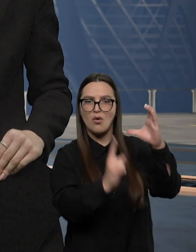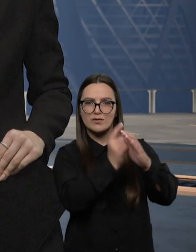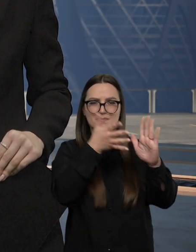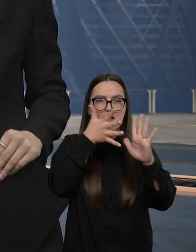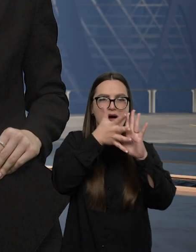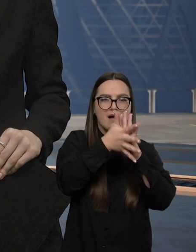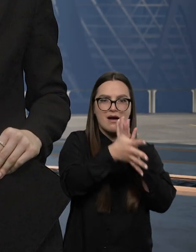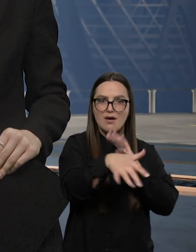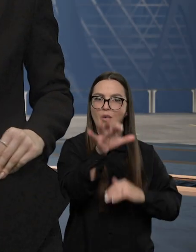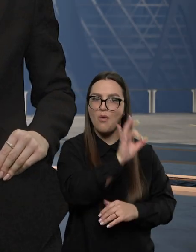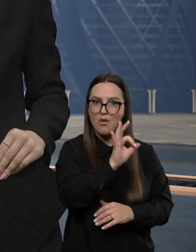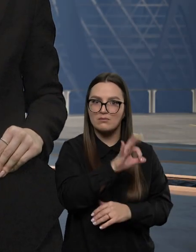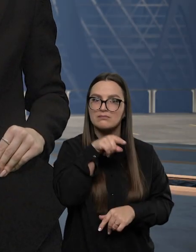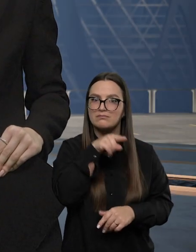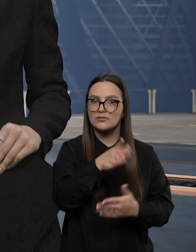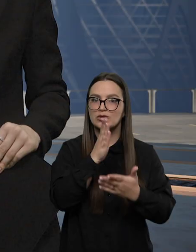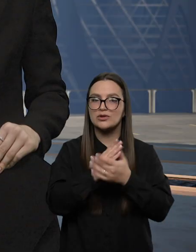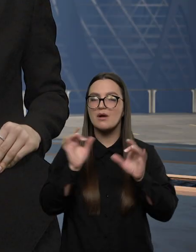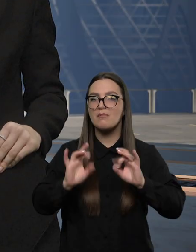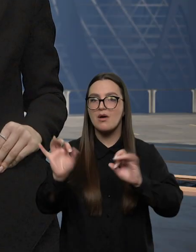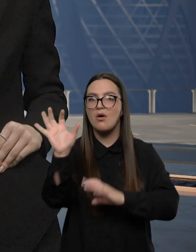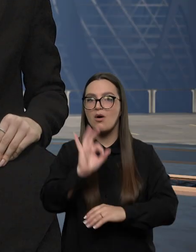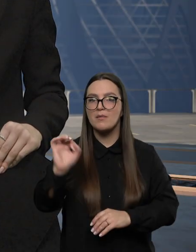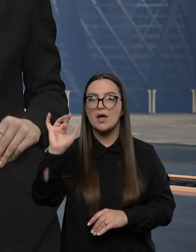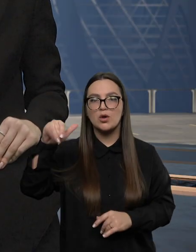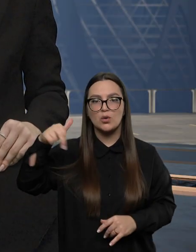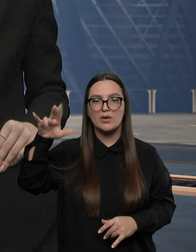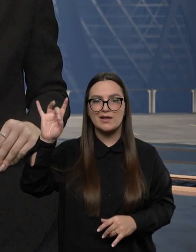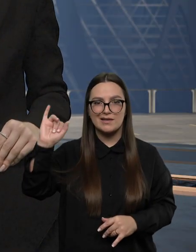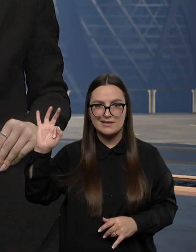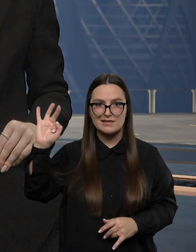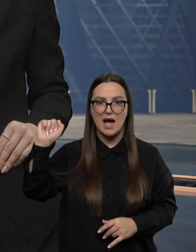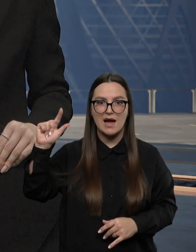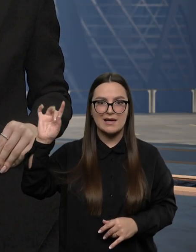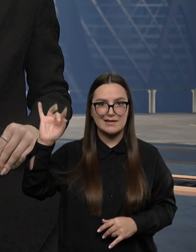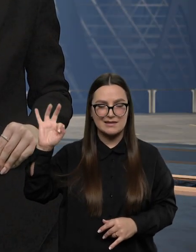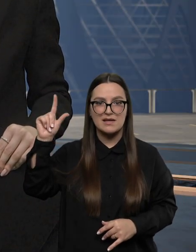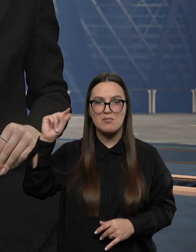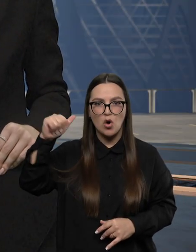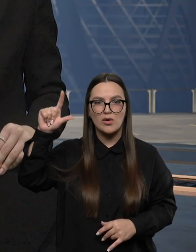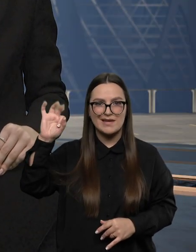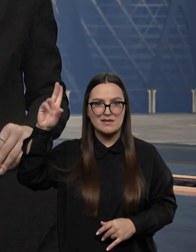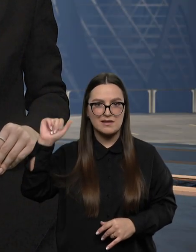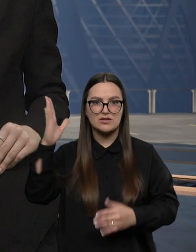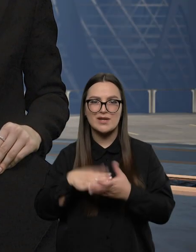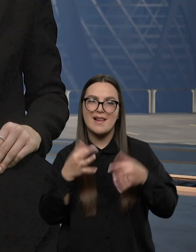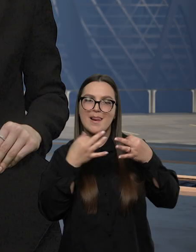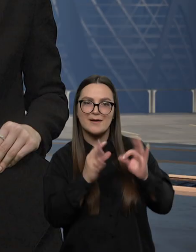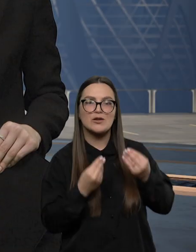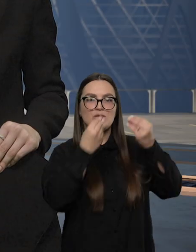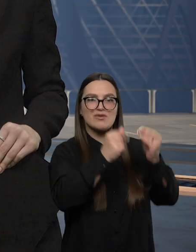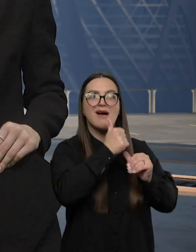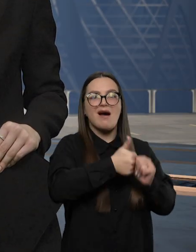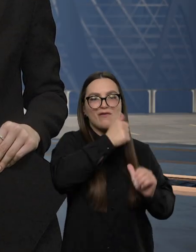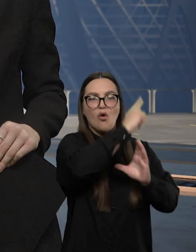Kosminės radiacijos guru – tai siužetas, kuriame papasakosime apie Jurgį Algį Pauliką, suteikdavusi leidimus į kosmosą